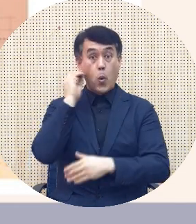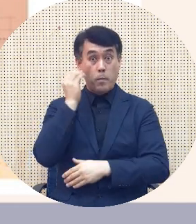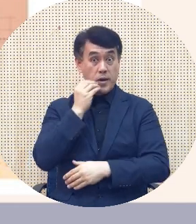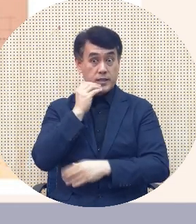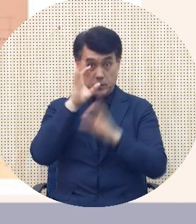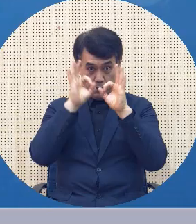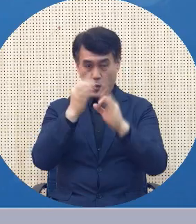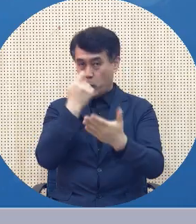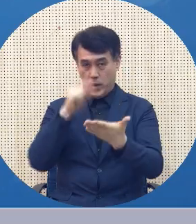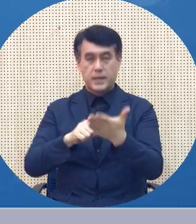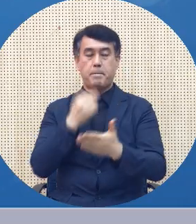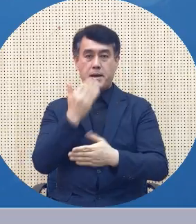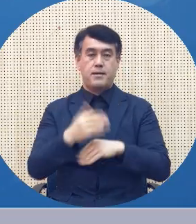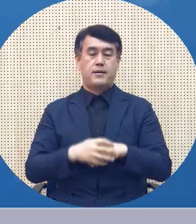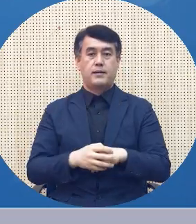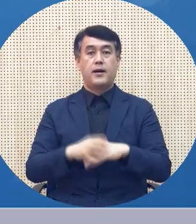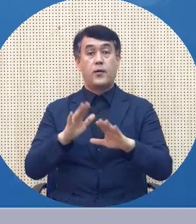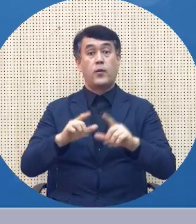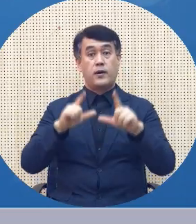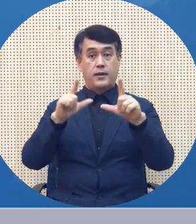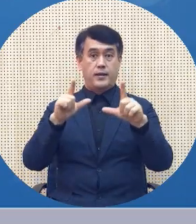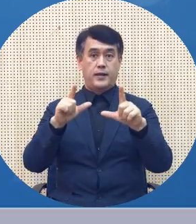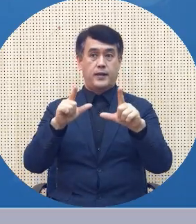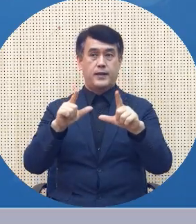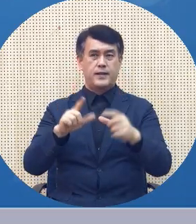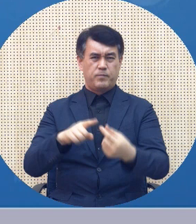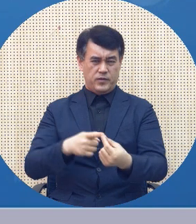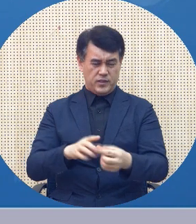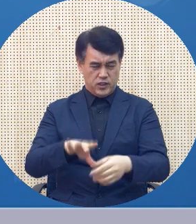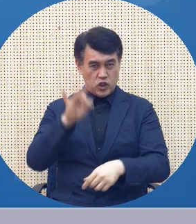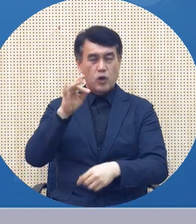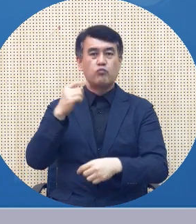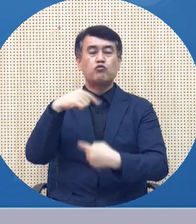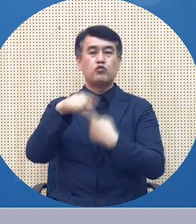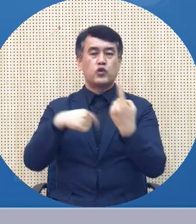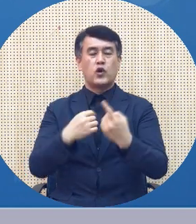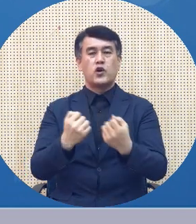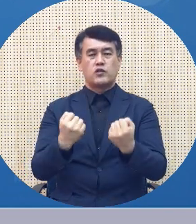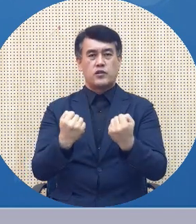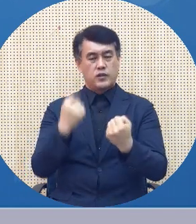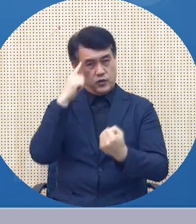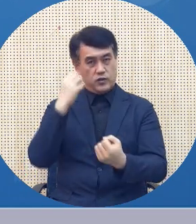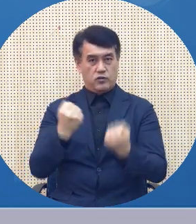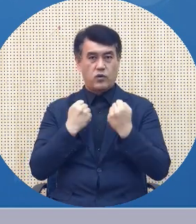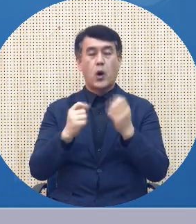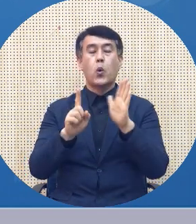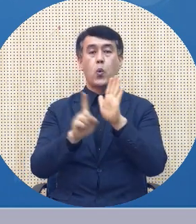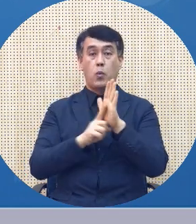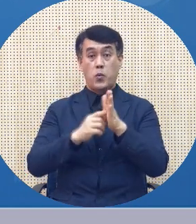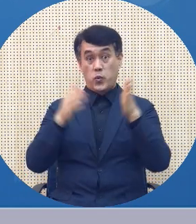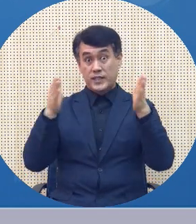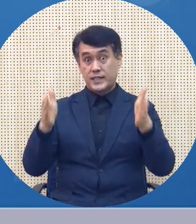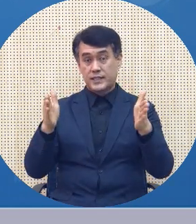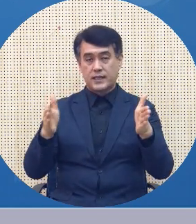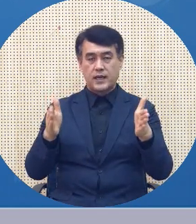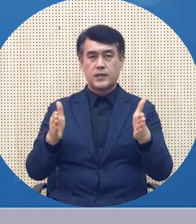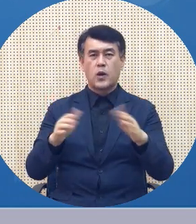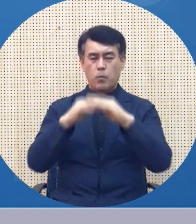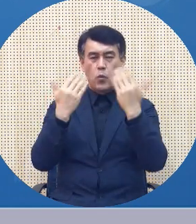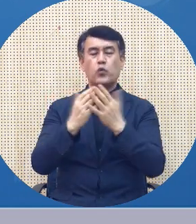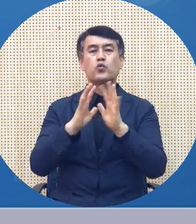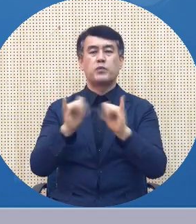수 있습니다. 올해 최초로 운영되는 정신건강 홍보주간이 온 국민의 마음 건강을